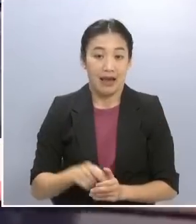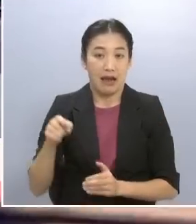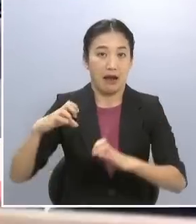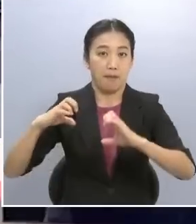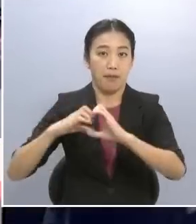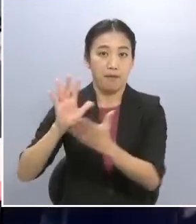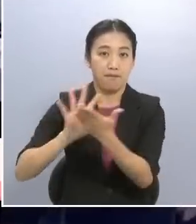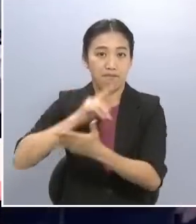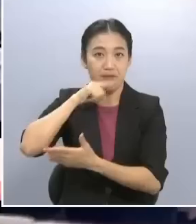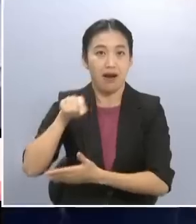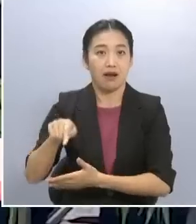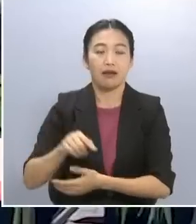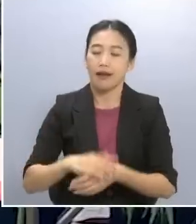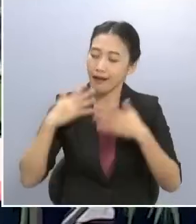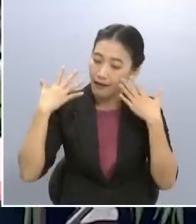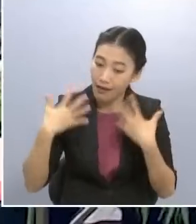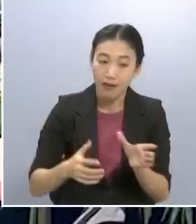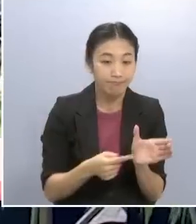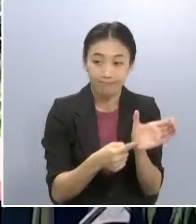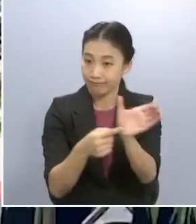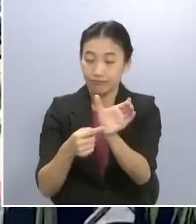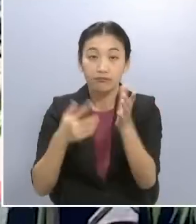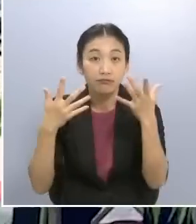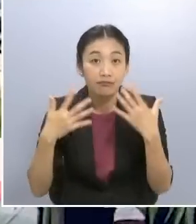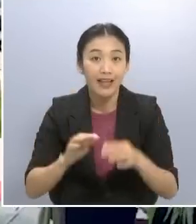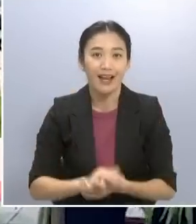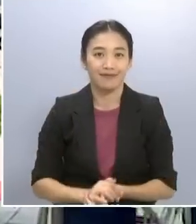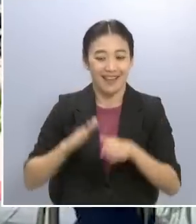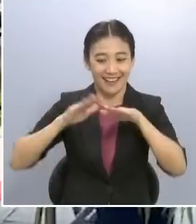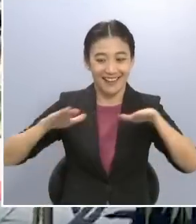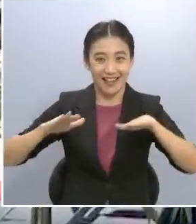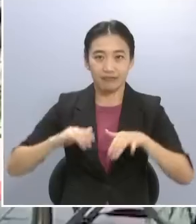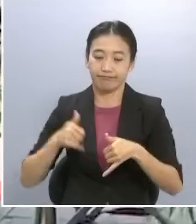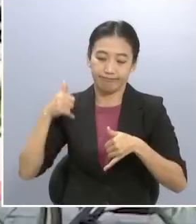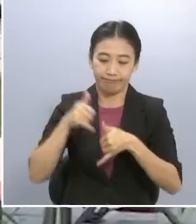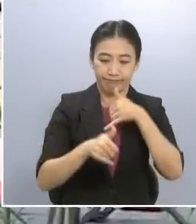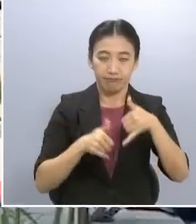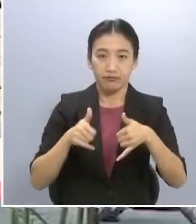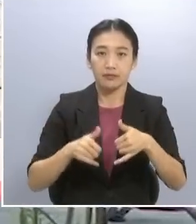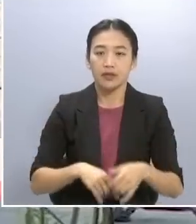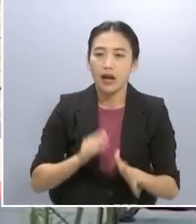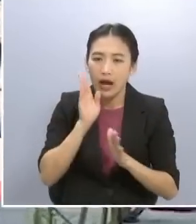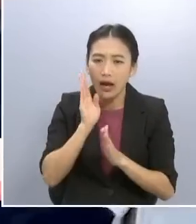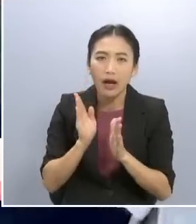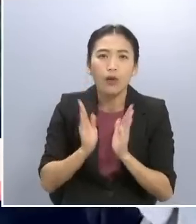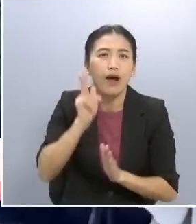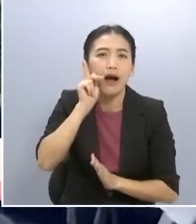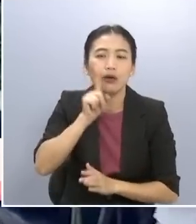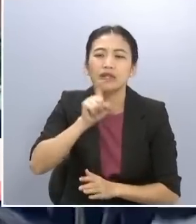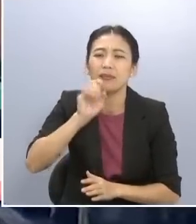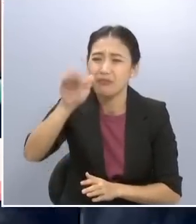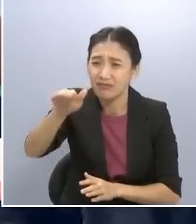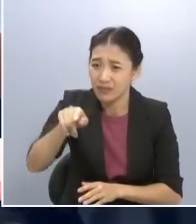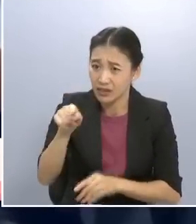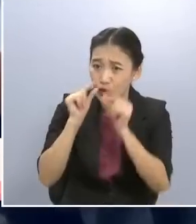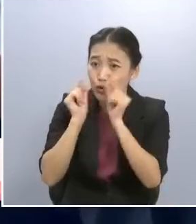เด็กๆก็ออกมายืนแล้วก็ถามว่าลุงชูวิทย์จ้างให้มาหรือเปล่าทำไมถึงมาเด็กๆบอกว่าต้องการมาแสดงจุ